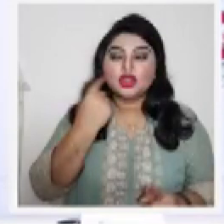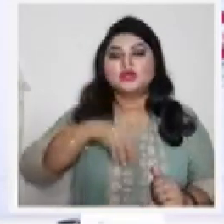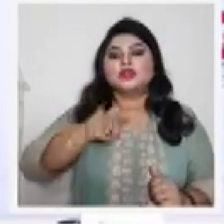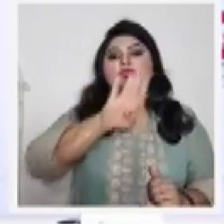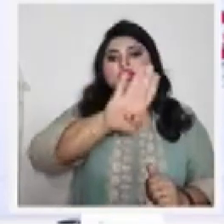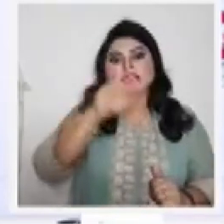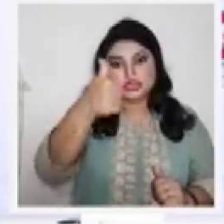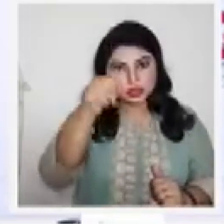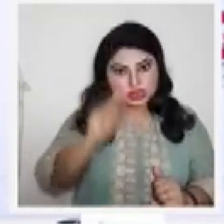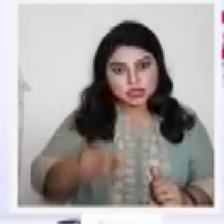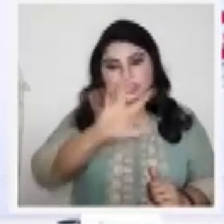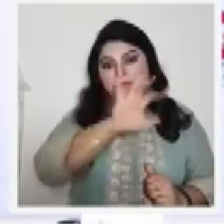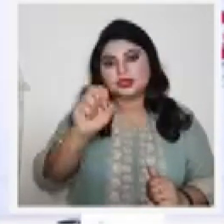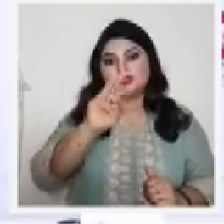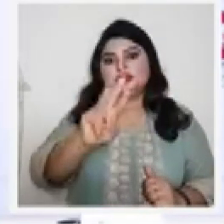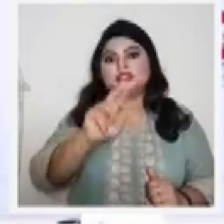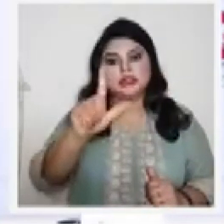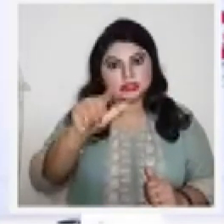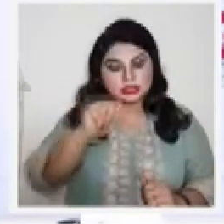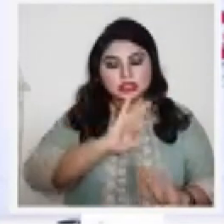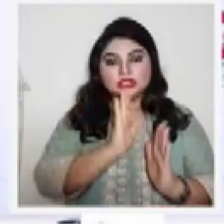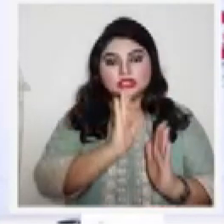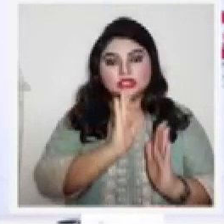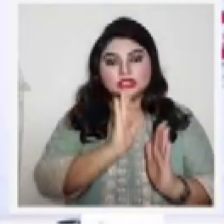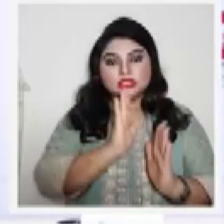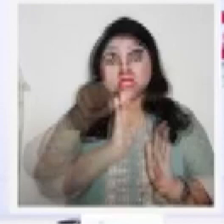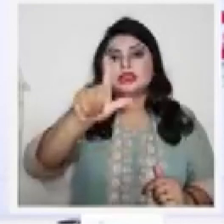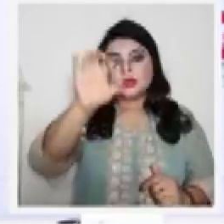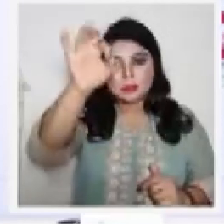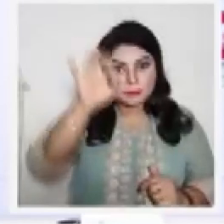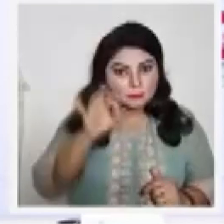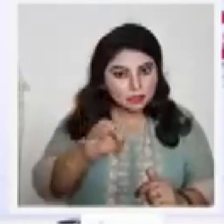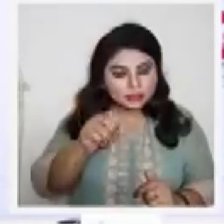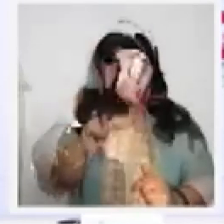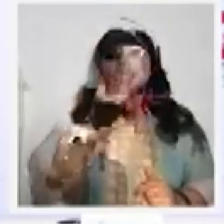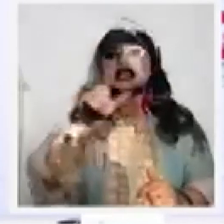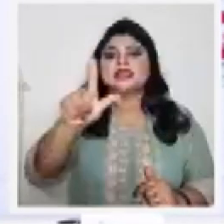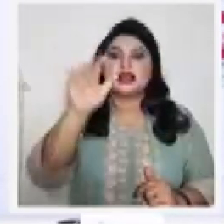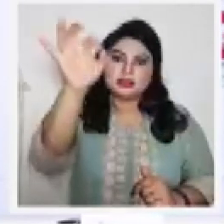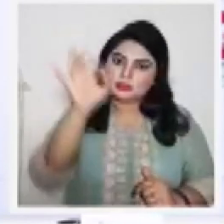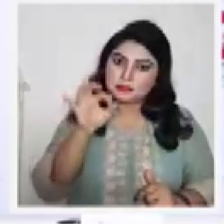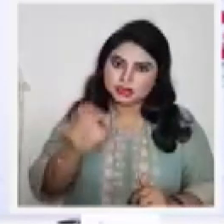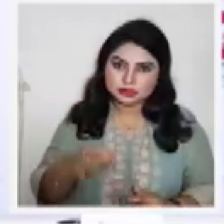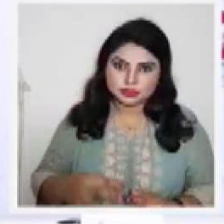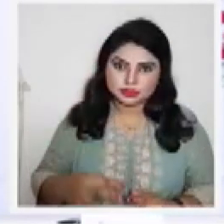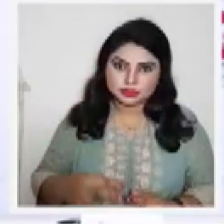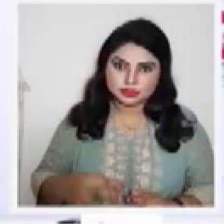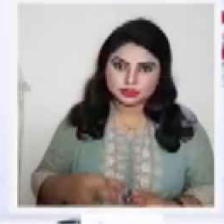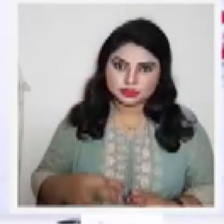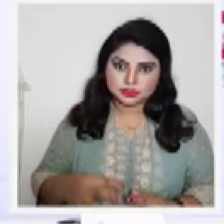24 ঘন্টায় মৃত্যুবরণ করেছেন 32 জন, এ পর্যন্ত 3,365 জন মৃত্যুবরণ করেছেন কোভিড-19 আক্রান্ত